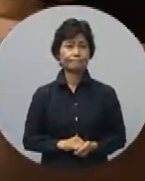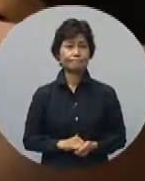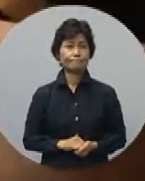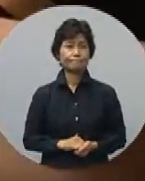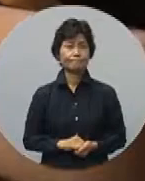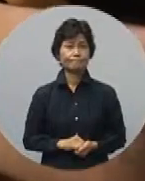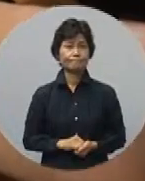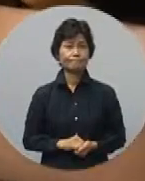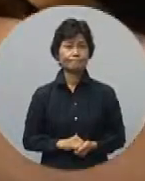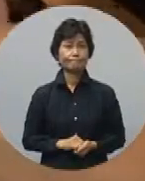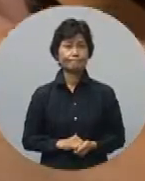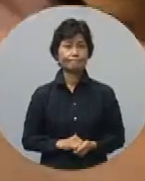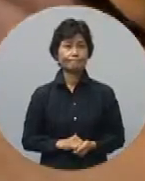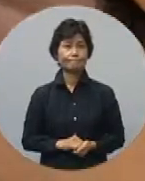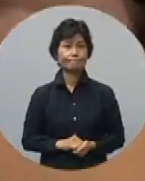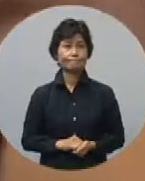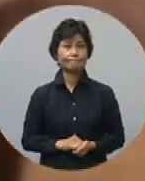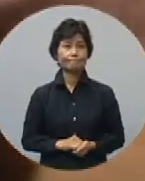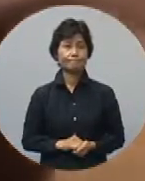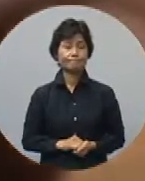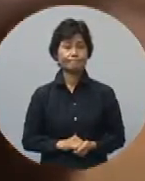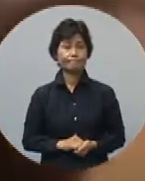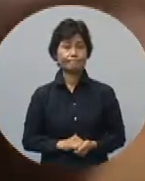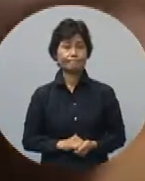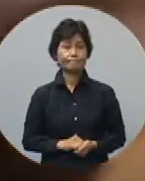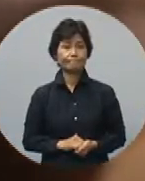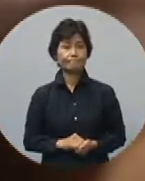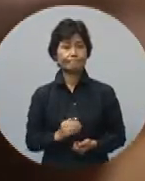てマッチで杉の枯葉に点火。